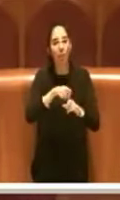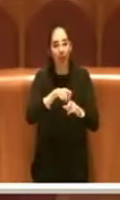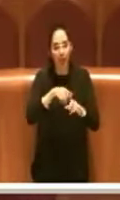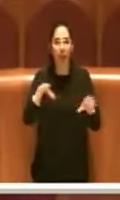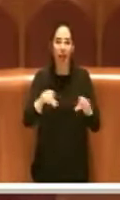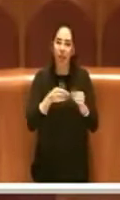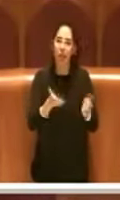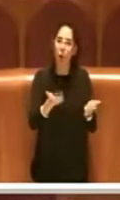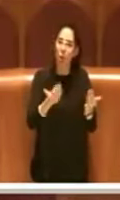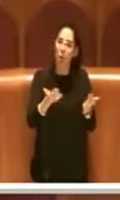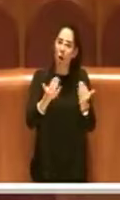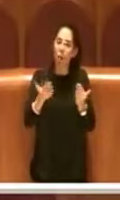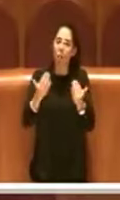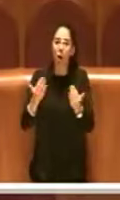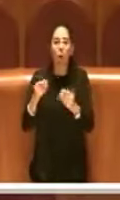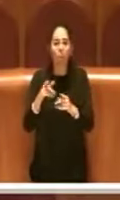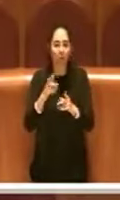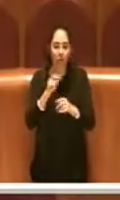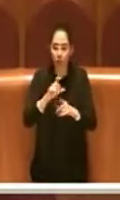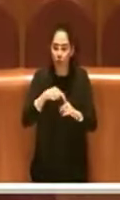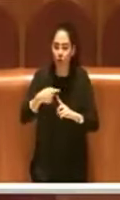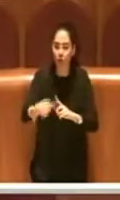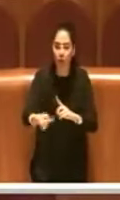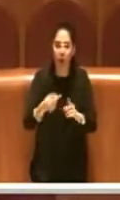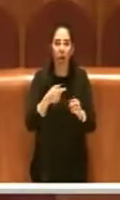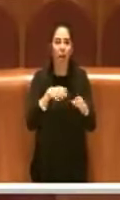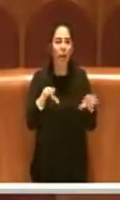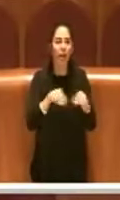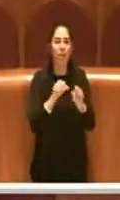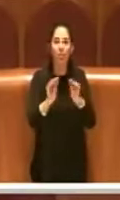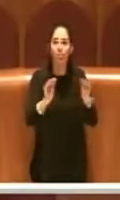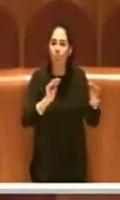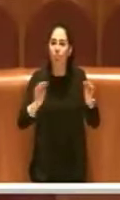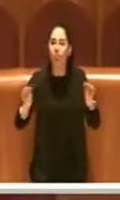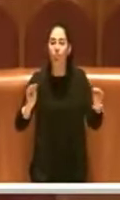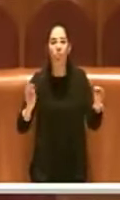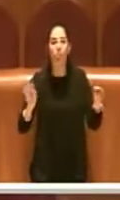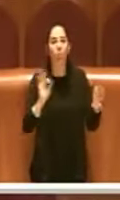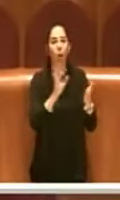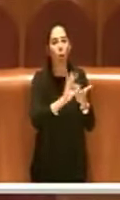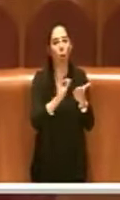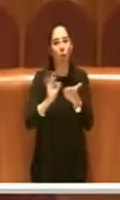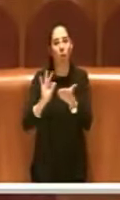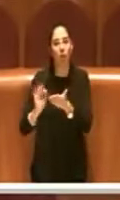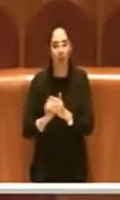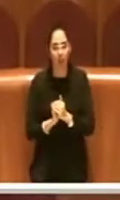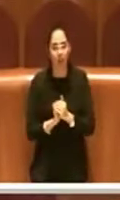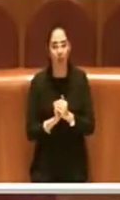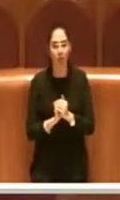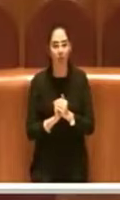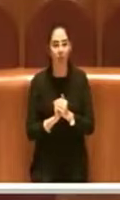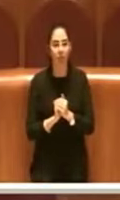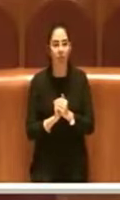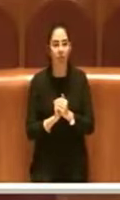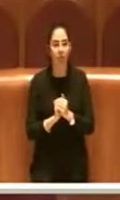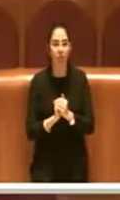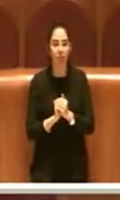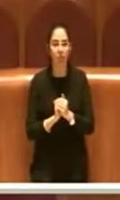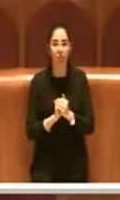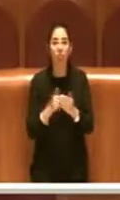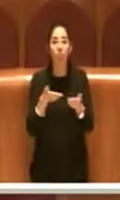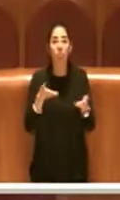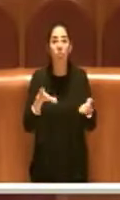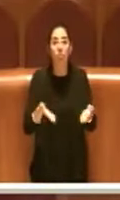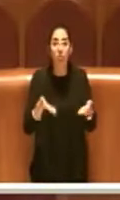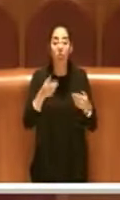prossime ore e nelle prossime giornate saranno collocate all'interno di tutte queste sedi. Siamo attualmente in